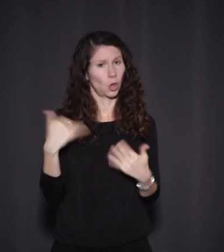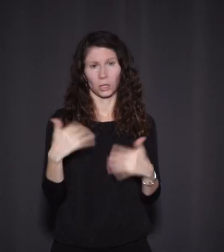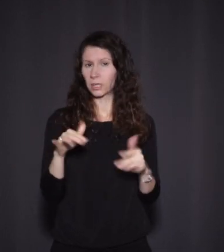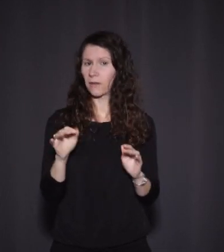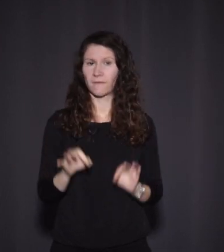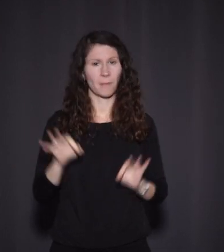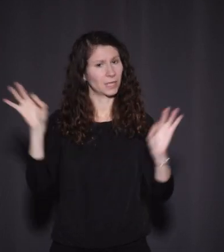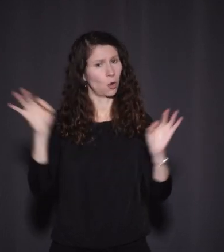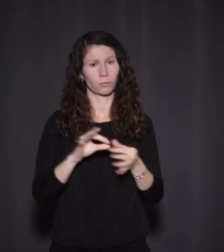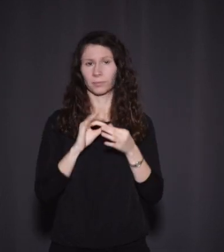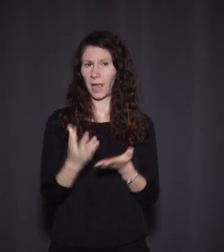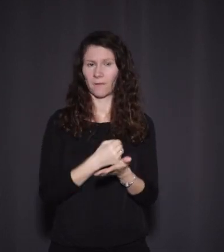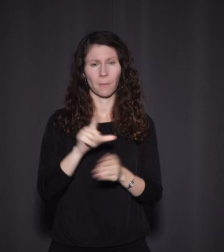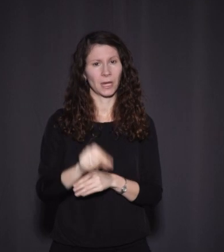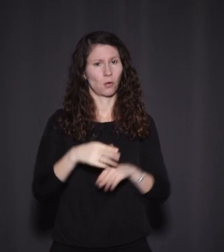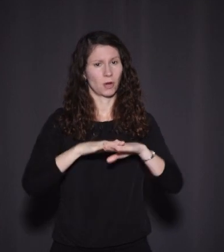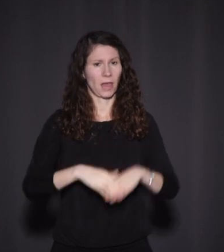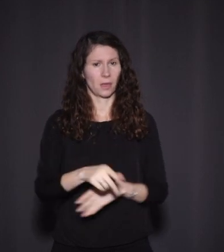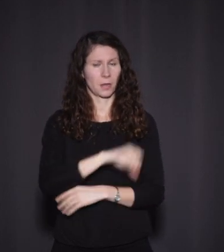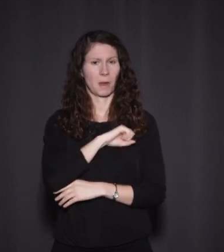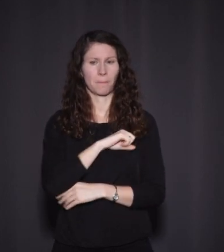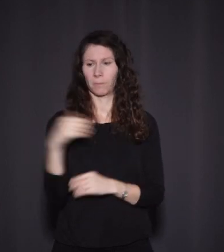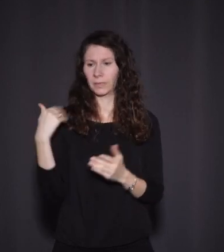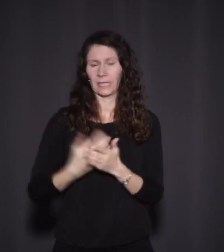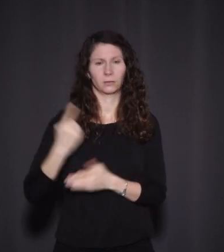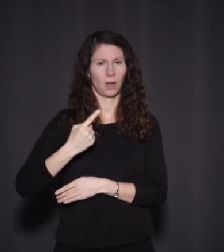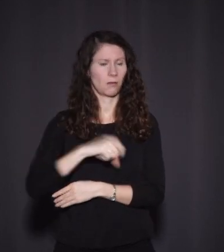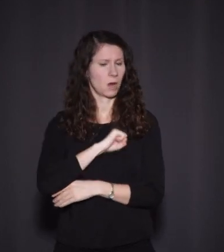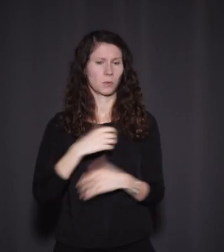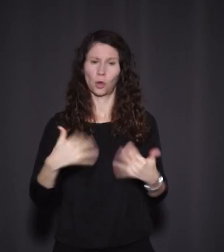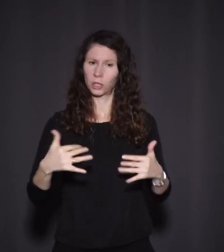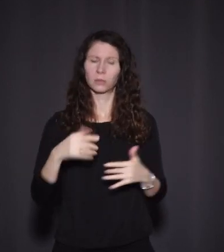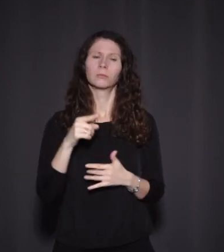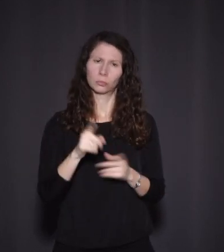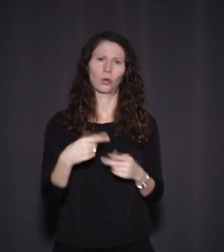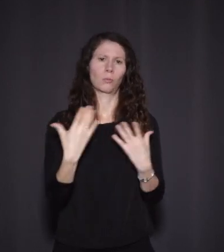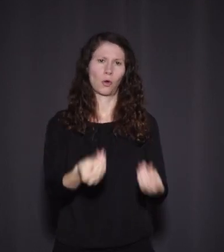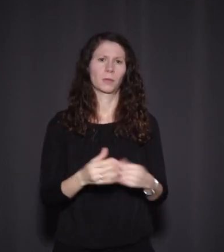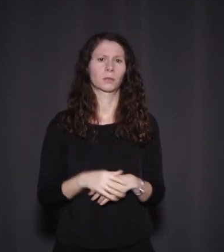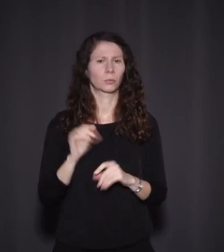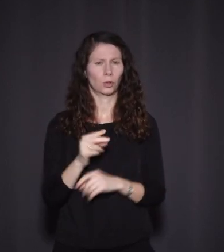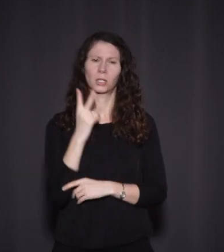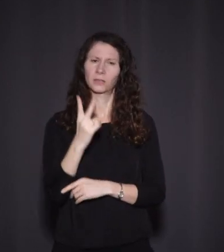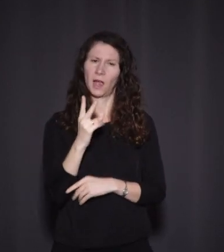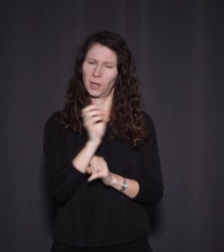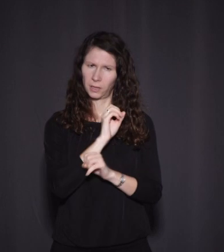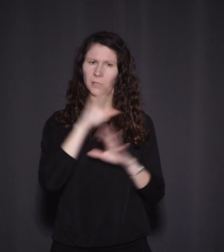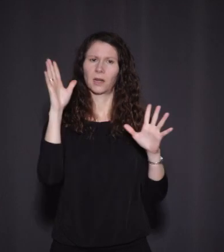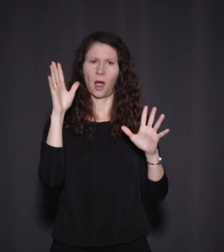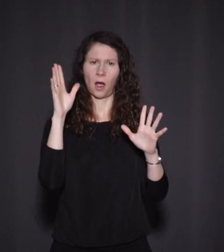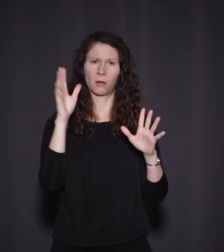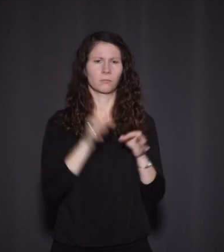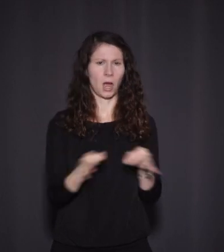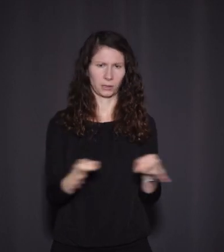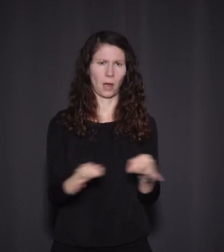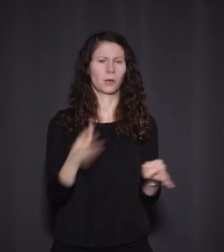der Erwerbsminderungsrente in den letzten Jahren profitiert haben. Also das sind für uns zwei klare,